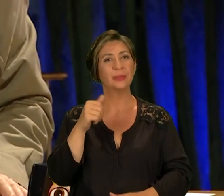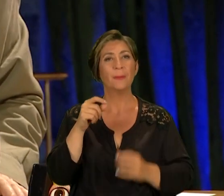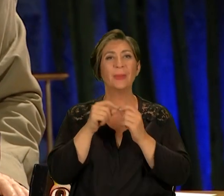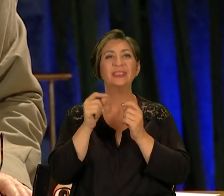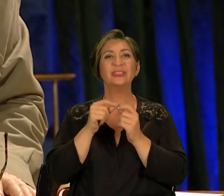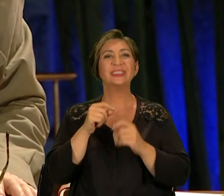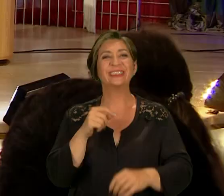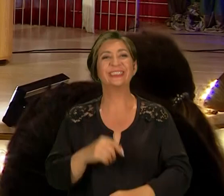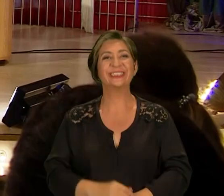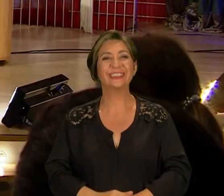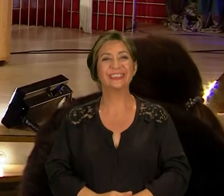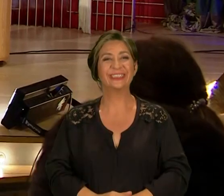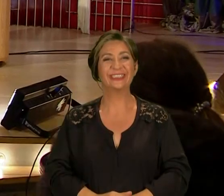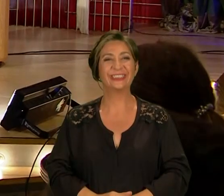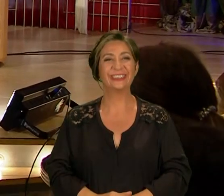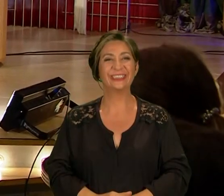Barış